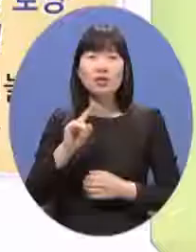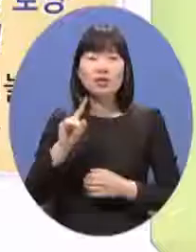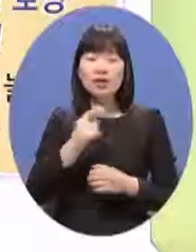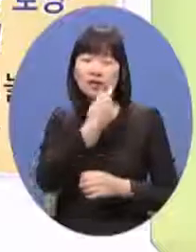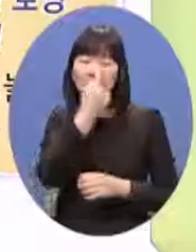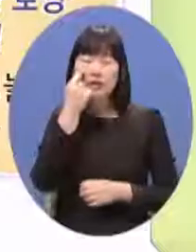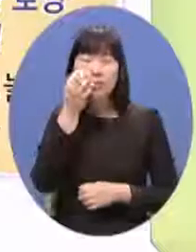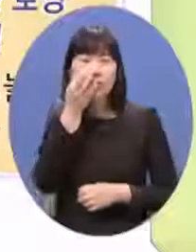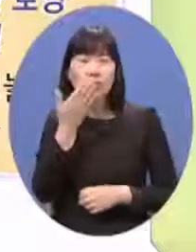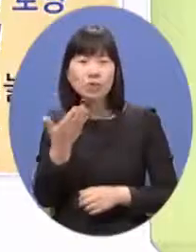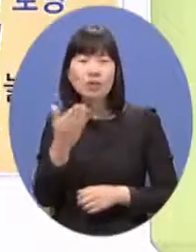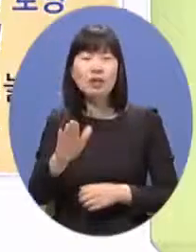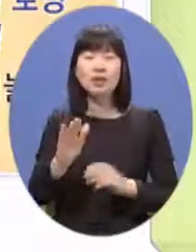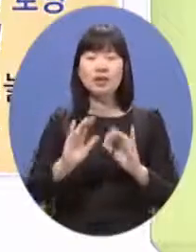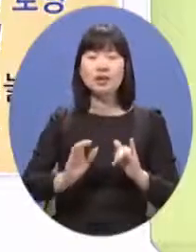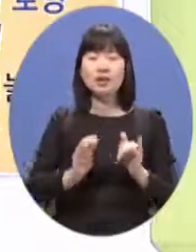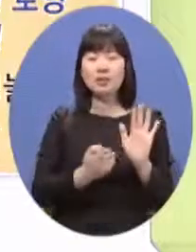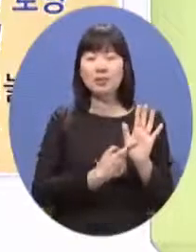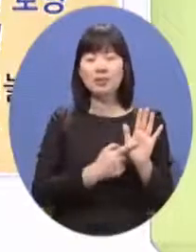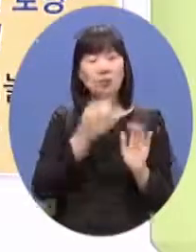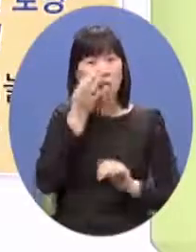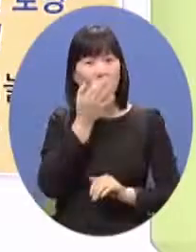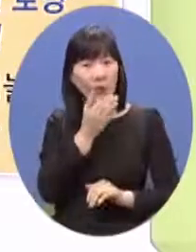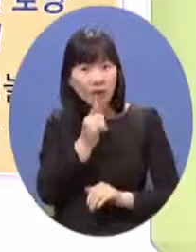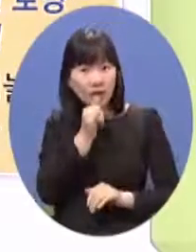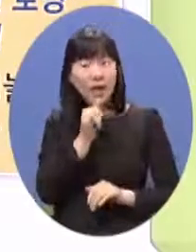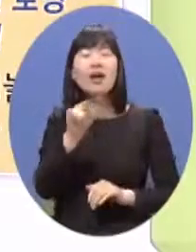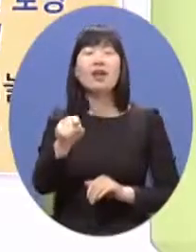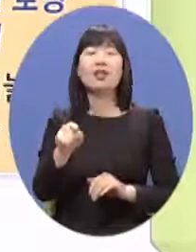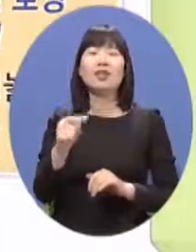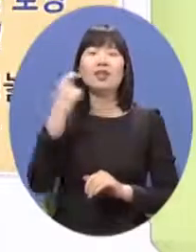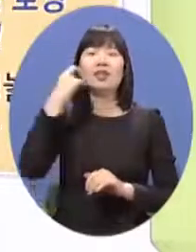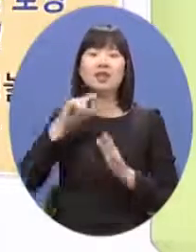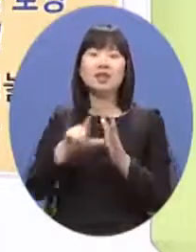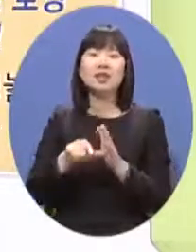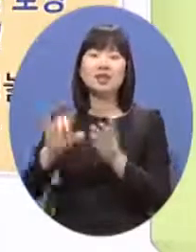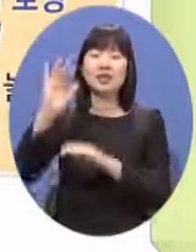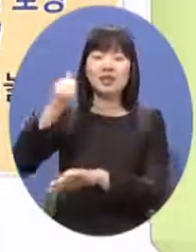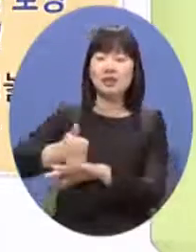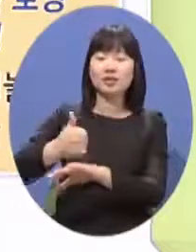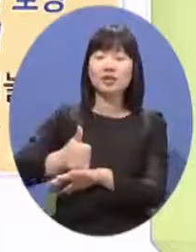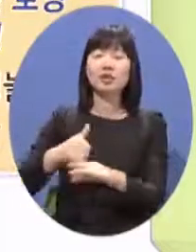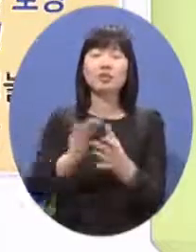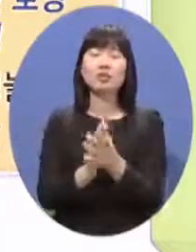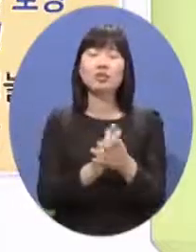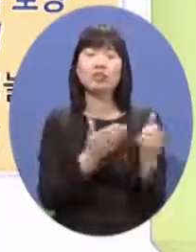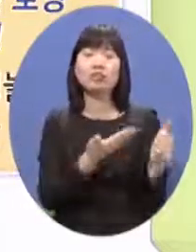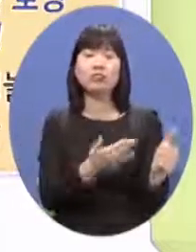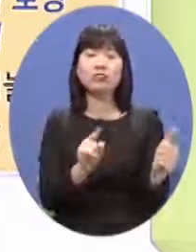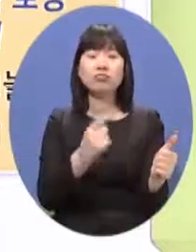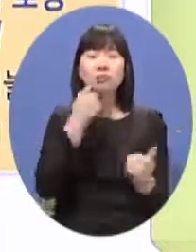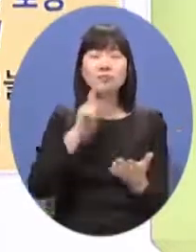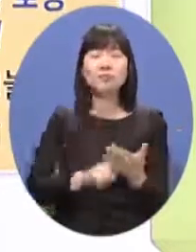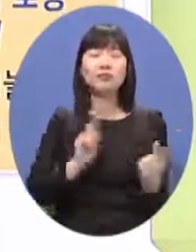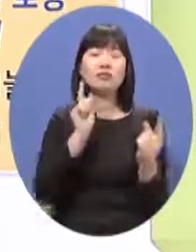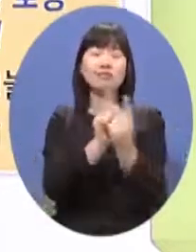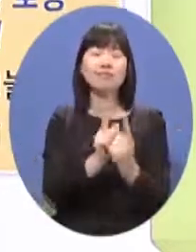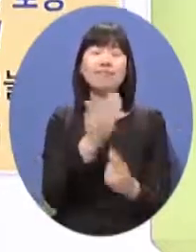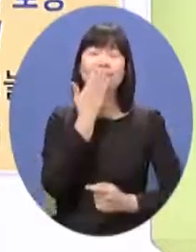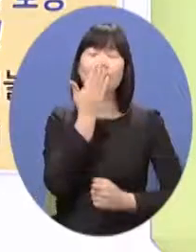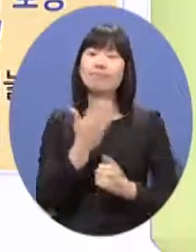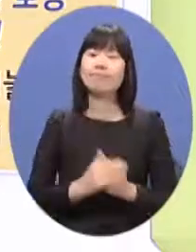신호를 보내면 세상이 반응을 보여주는구나 이렇게 네. 느끼는데 그런 아이들이 나중에 친구한테도 쉽게 다가갈 수